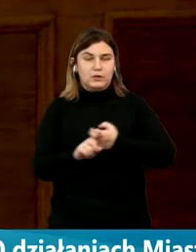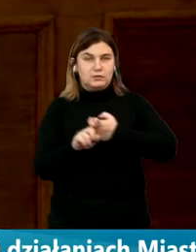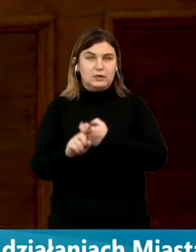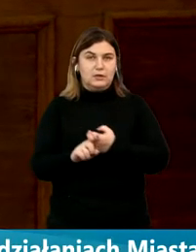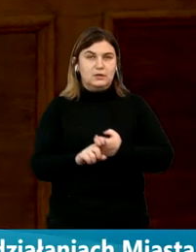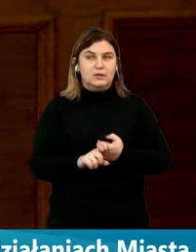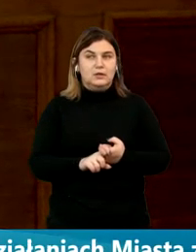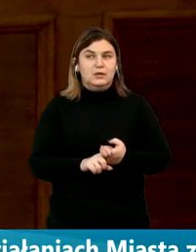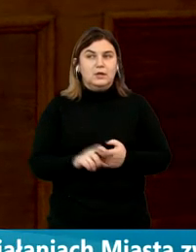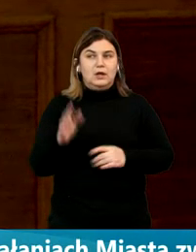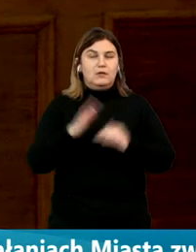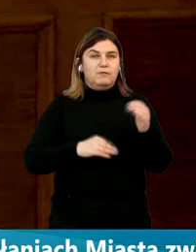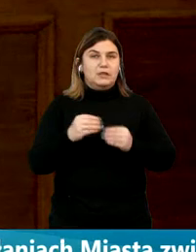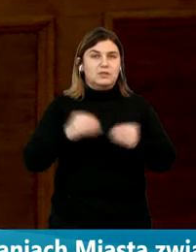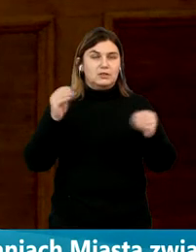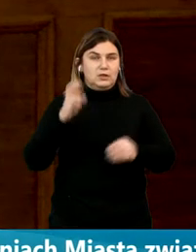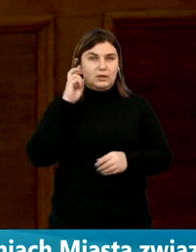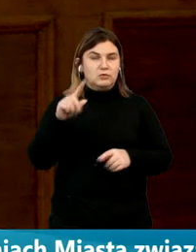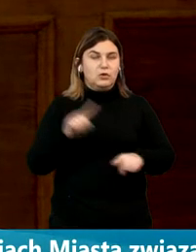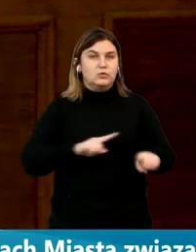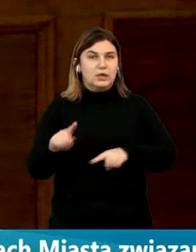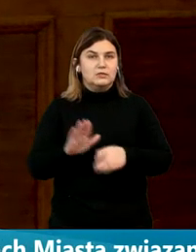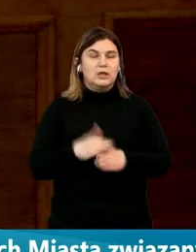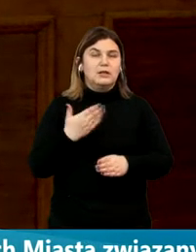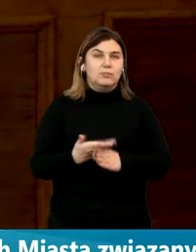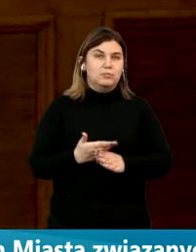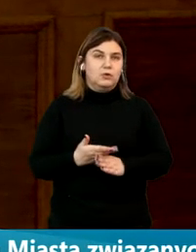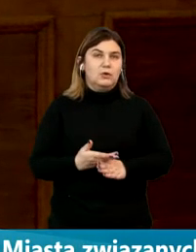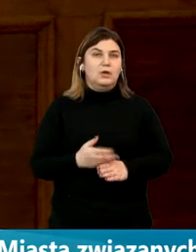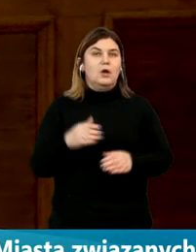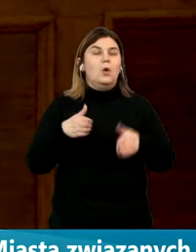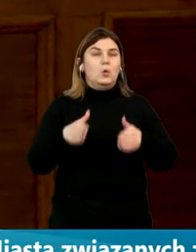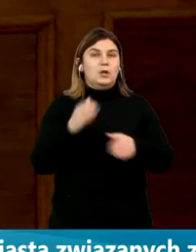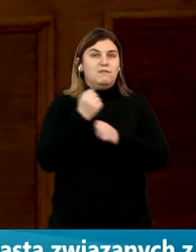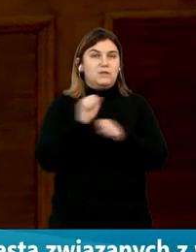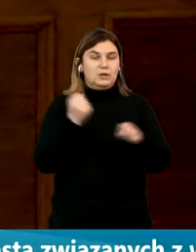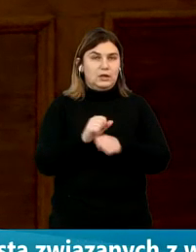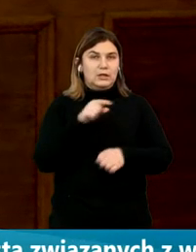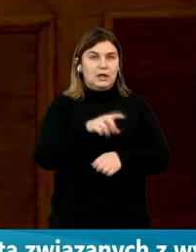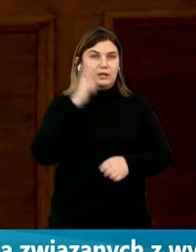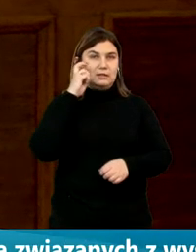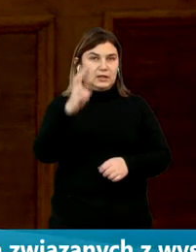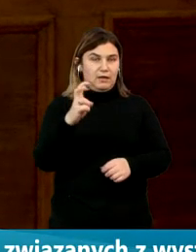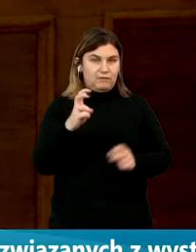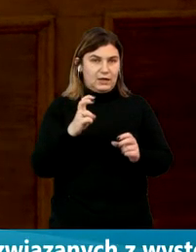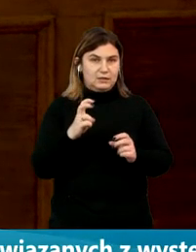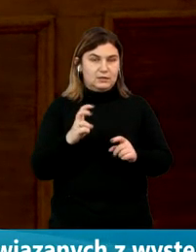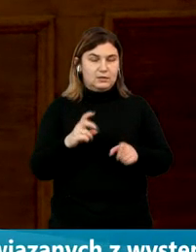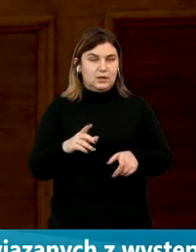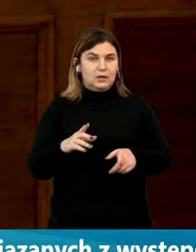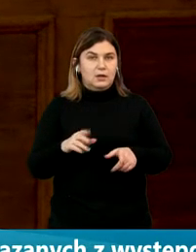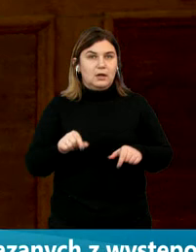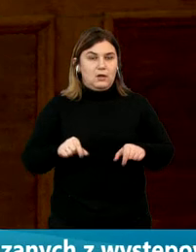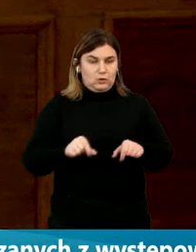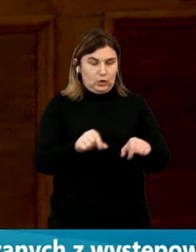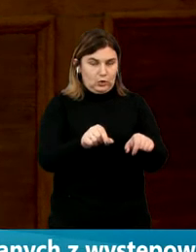powiązane z inwestycją tramwajową. To oznacza na przykład, że w przypadku ulicy Wyzwolenia, tam gdzie tramwaj leci po wydzielonym